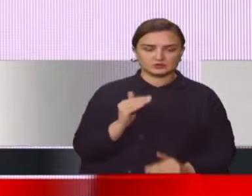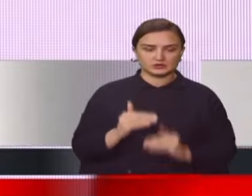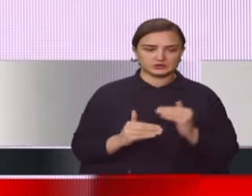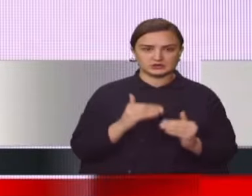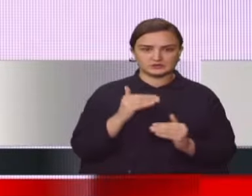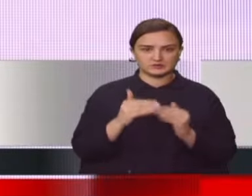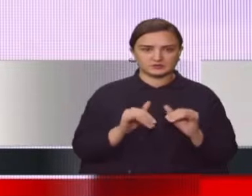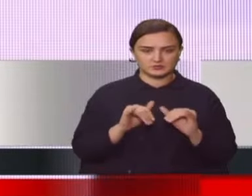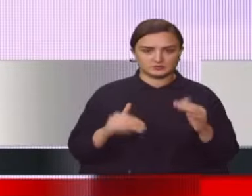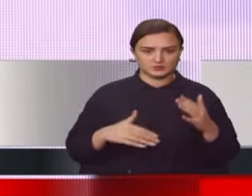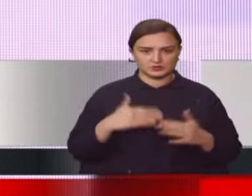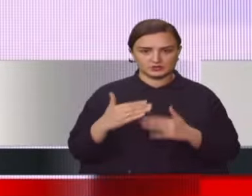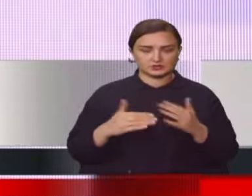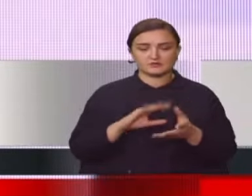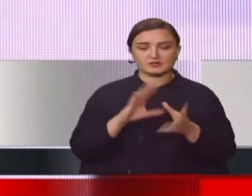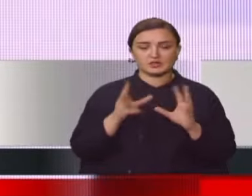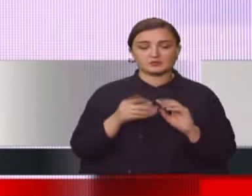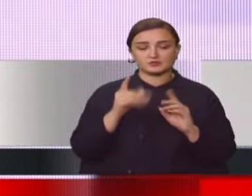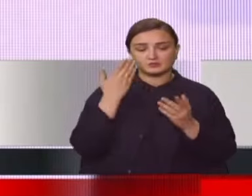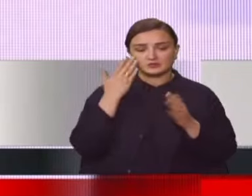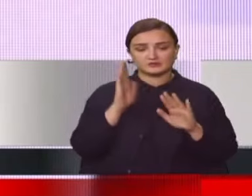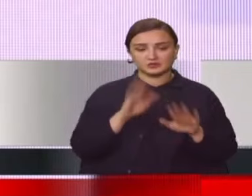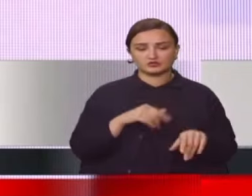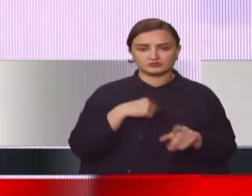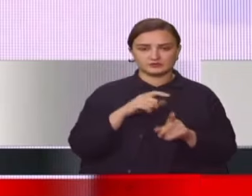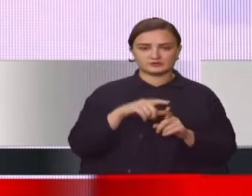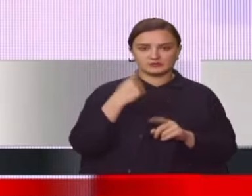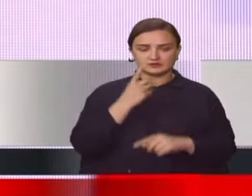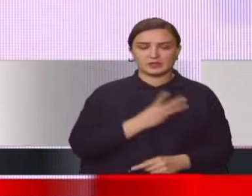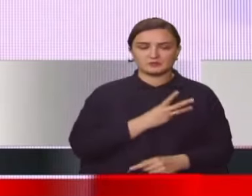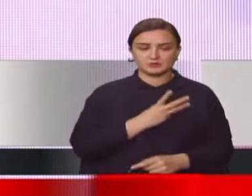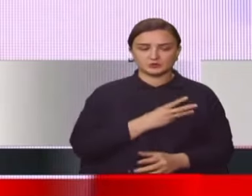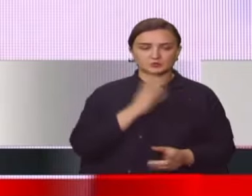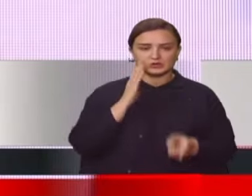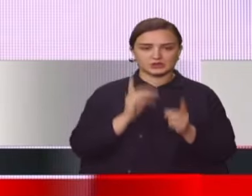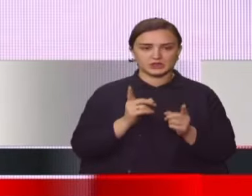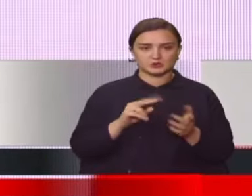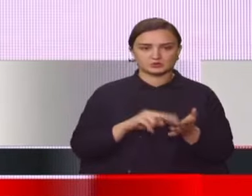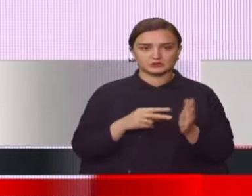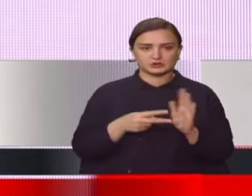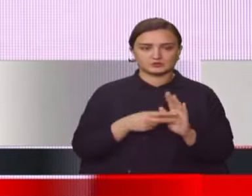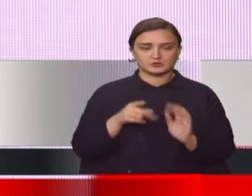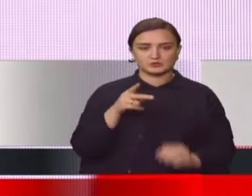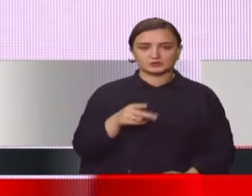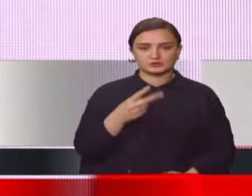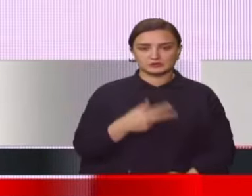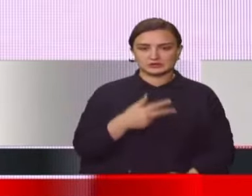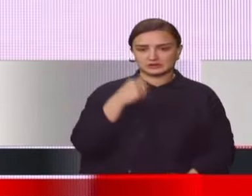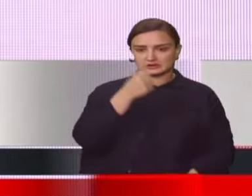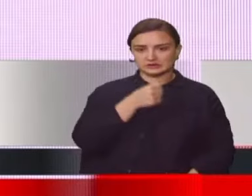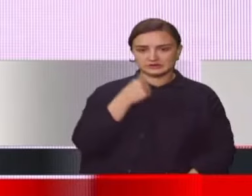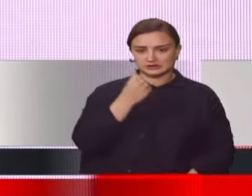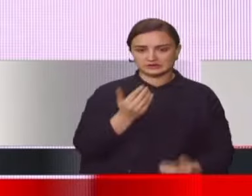და პროგრესი. ყველაფერს რომ თავი გავანებოთ, ჩვენ განვაცხადეთ ამბიციური, მაგრამ რეალისტური გეგმა, რომ 2030